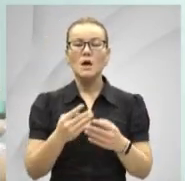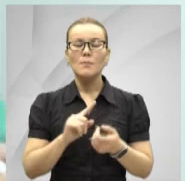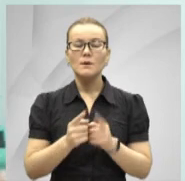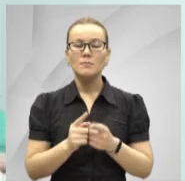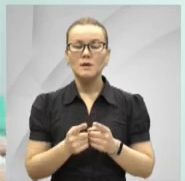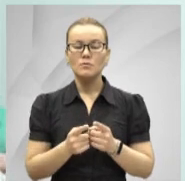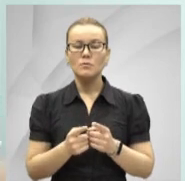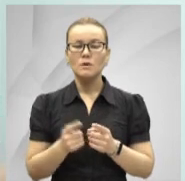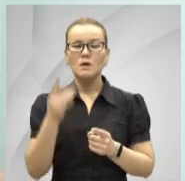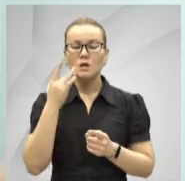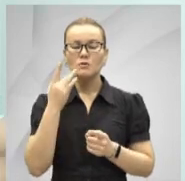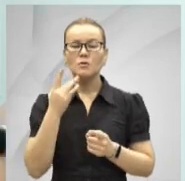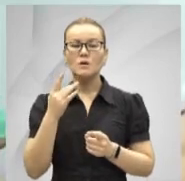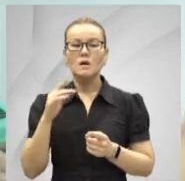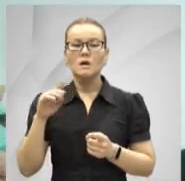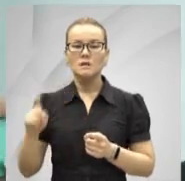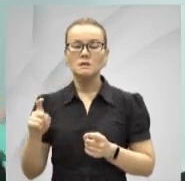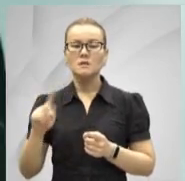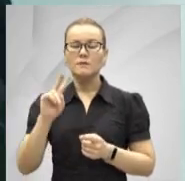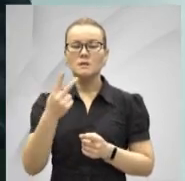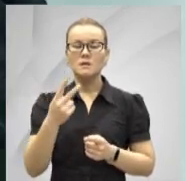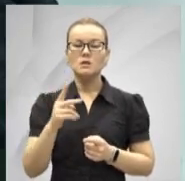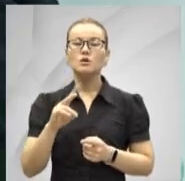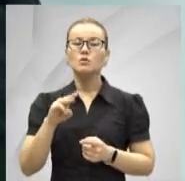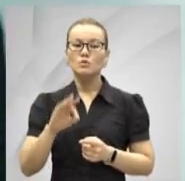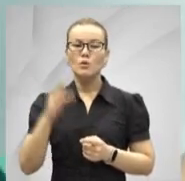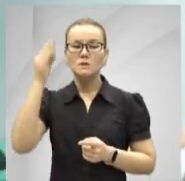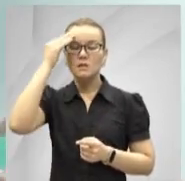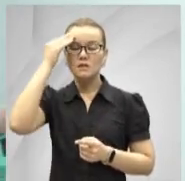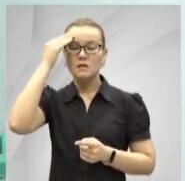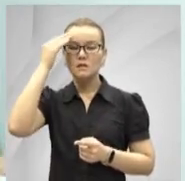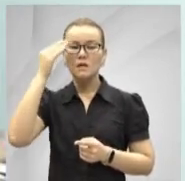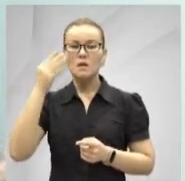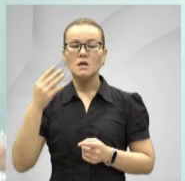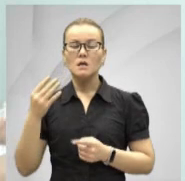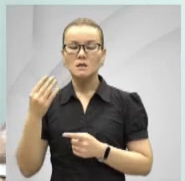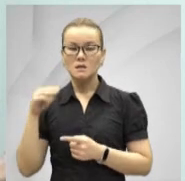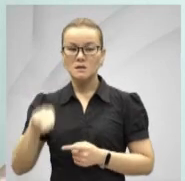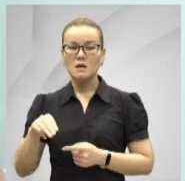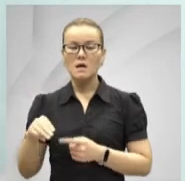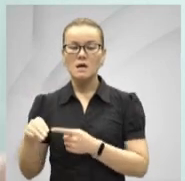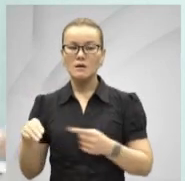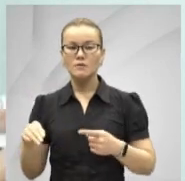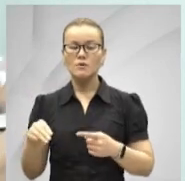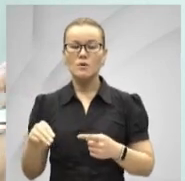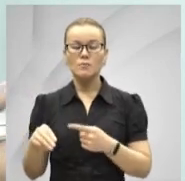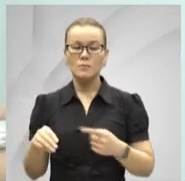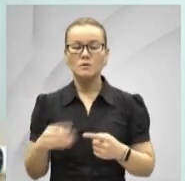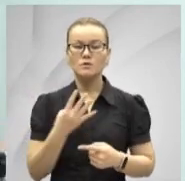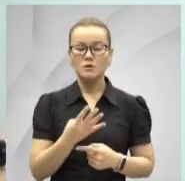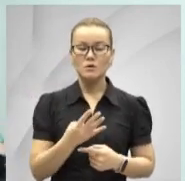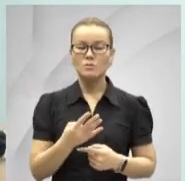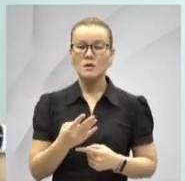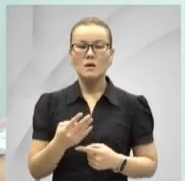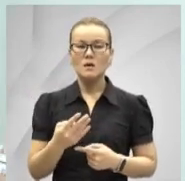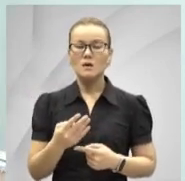обозначающую x в квадрате, то значение t равное минус 4 не устраивает